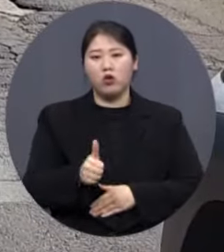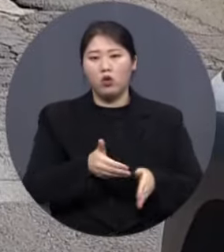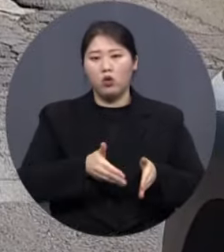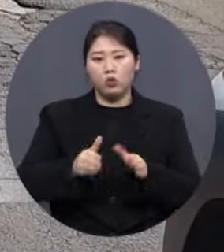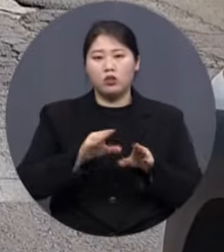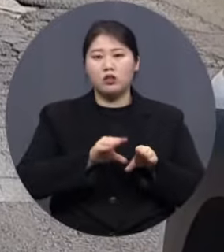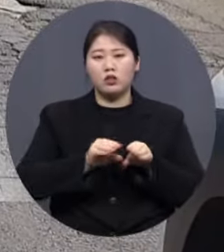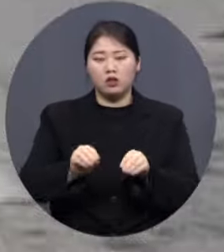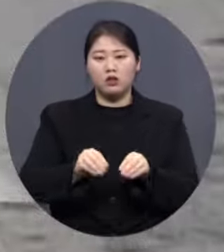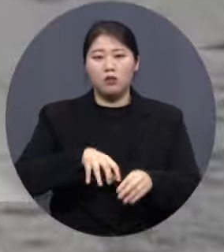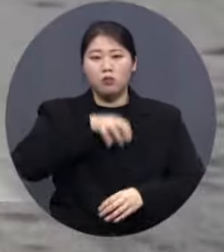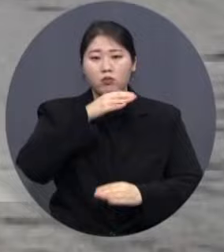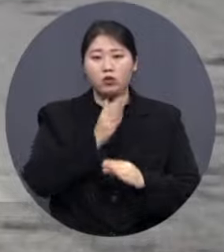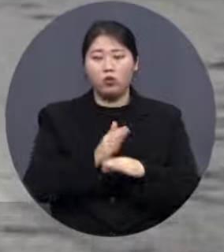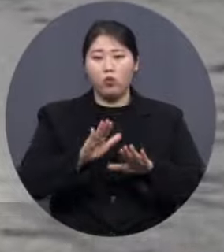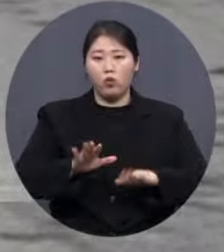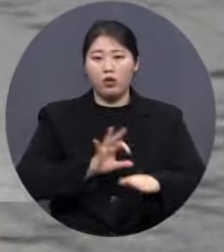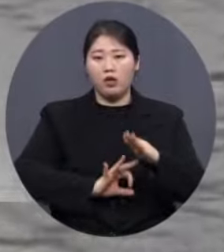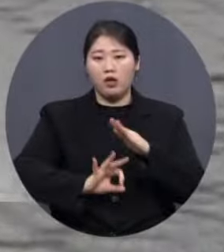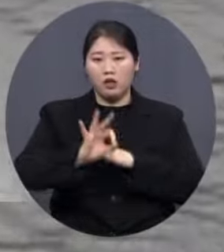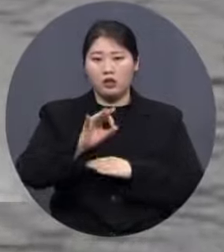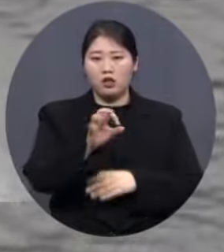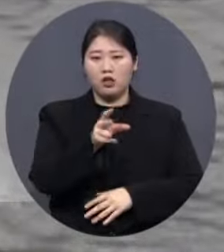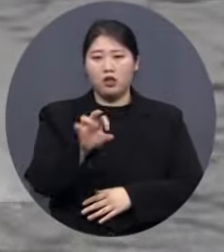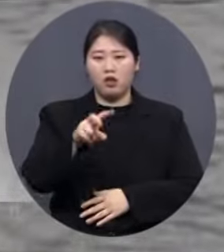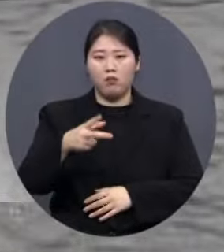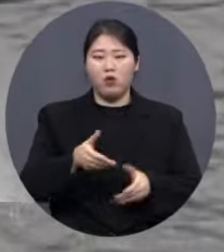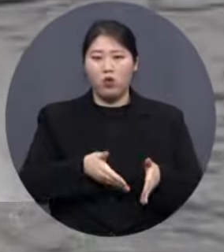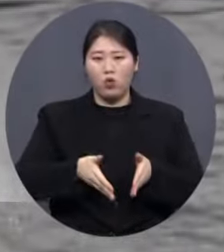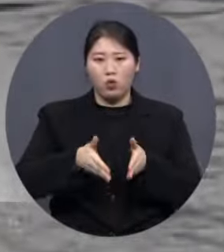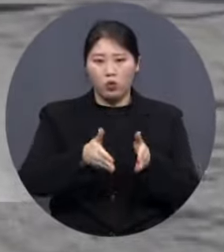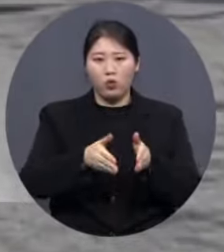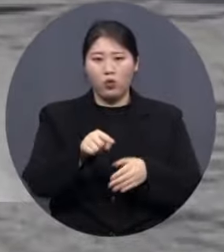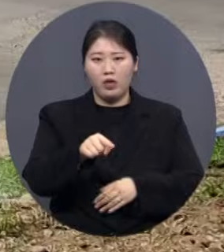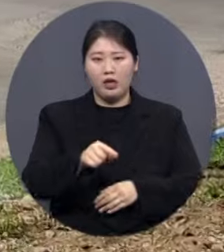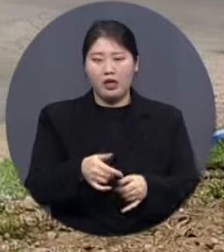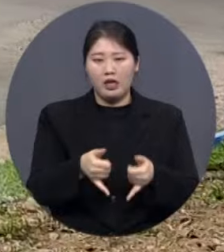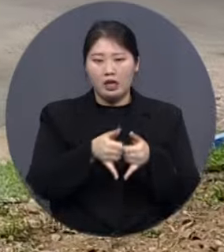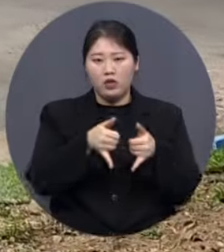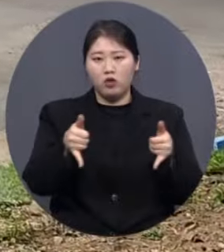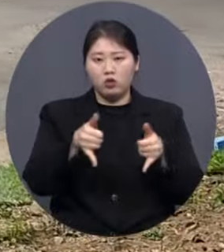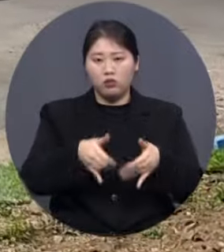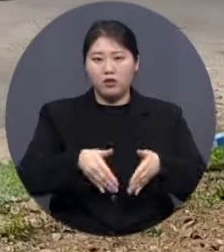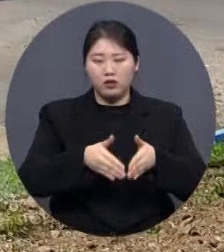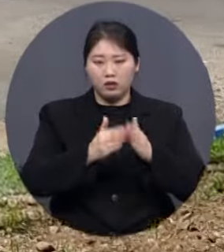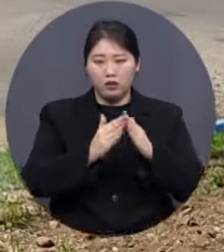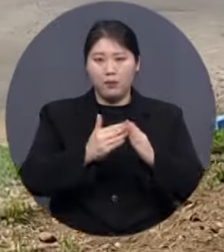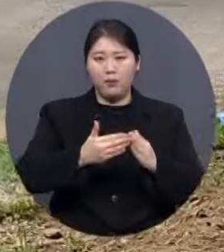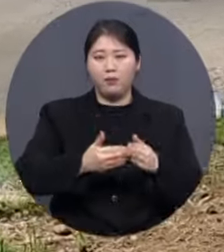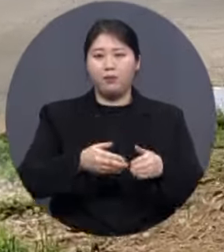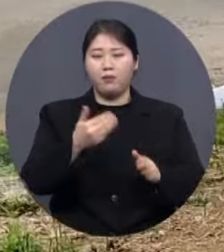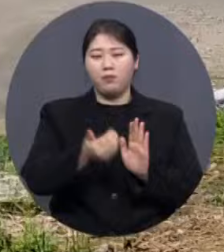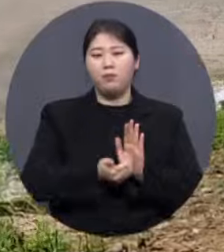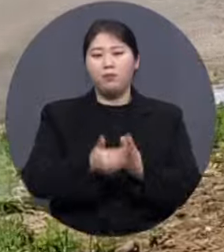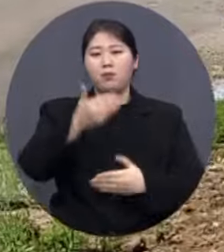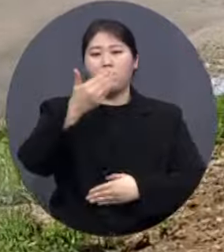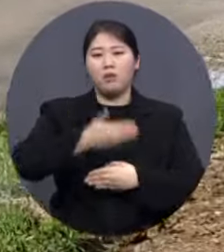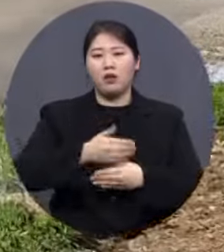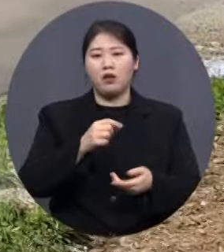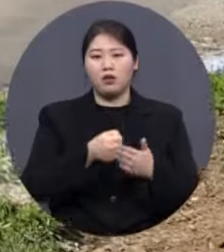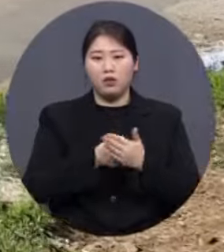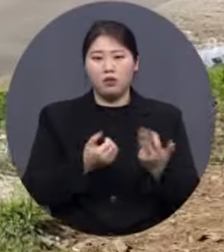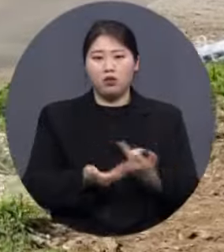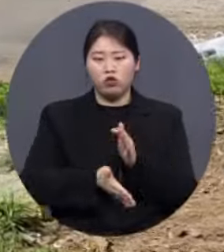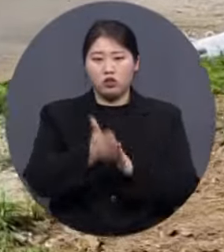있습니다. 오늘 오전 제주시 영평동의 한 도로에 진입금지 현수막과 차단봉이 설치돼 제주시가 현장